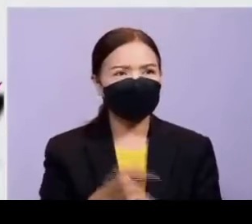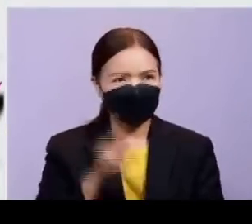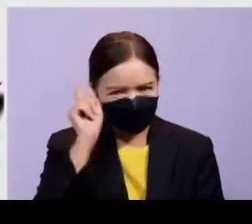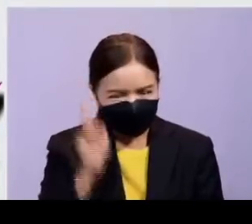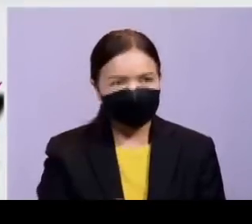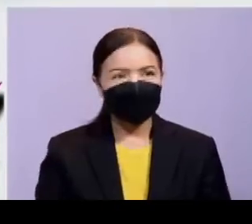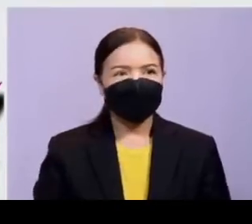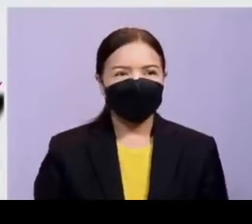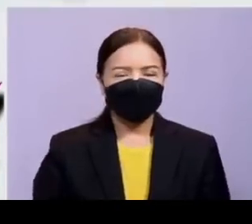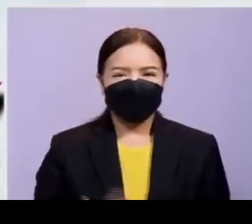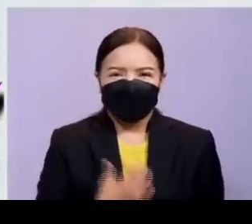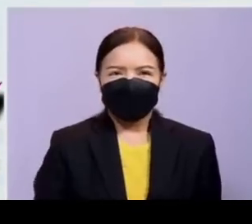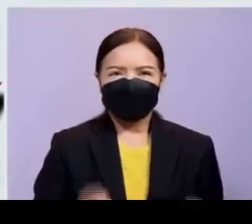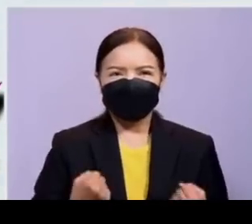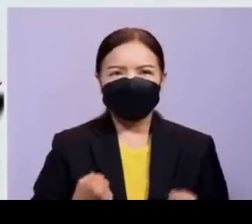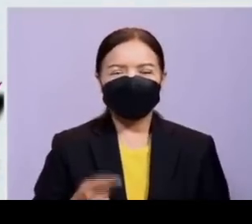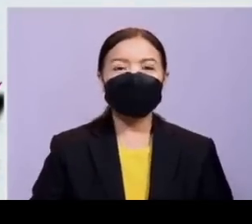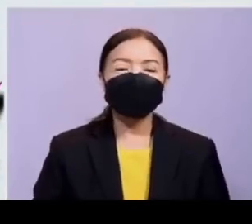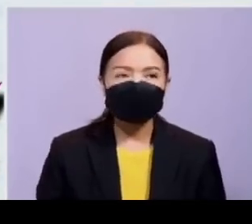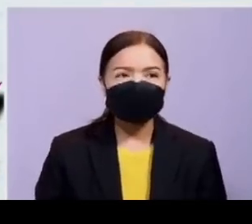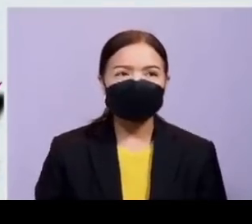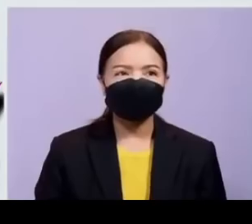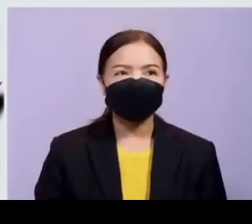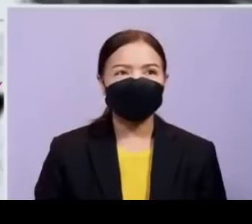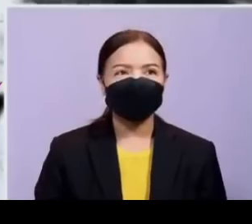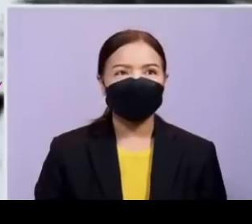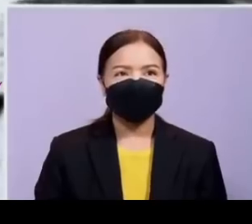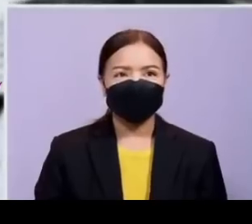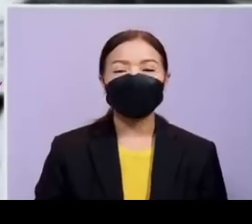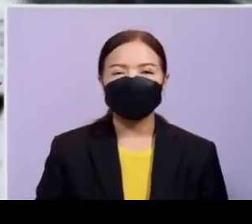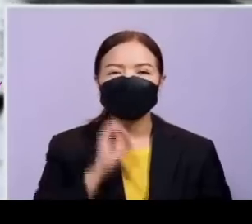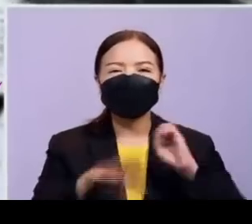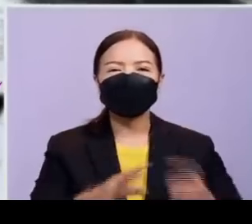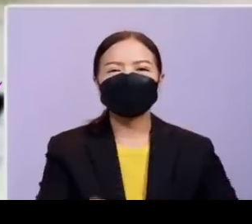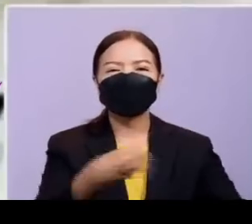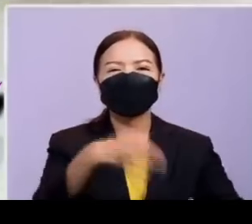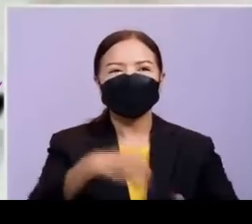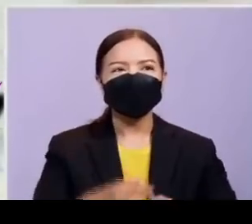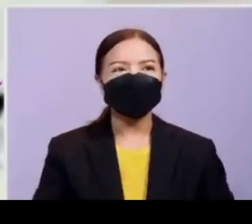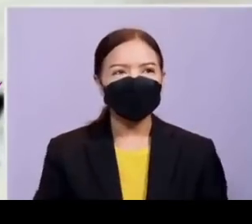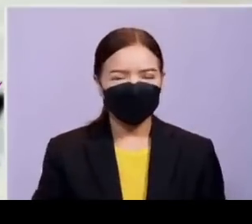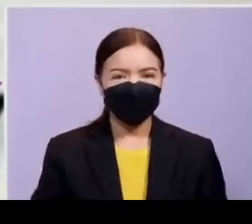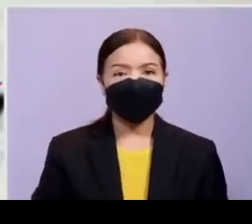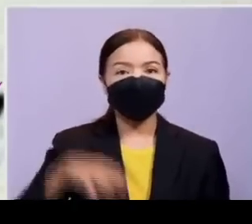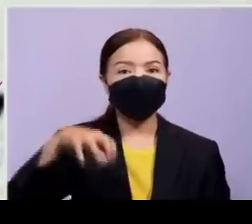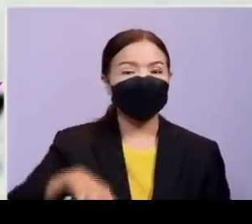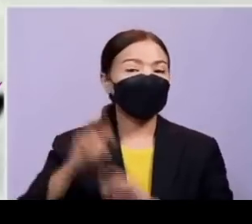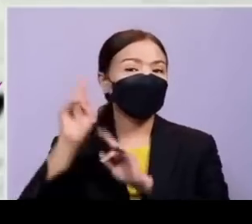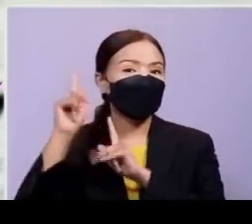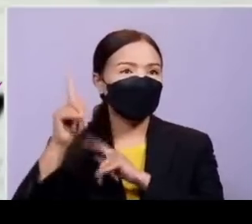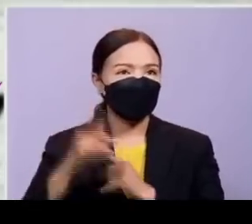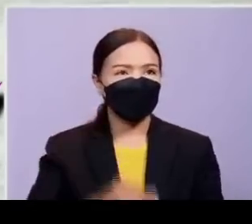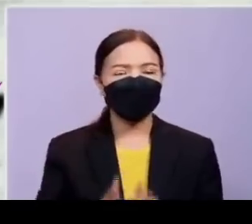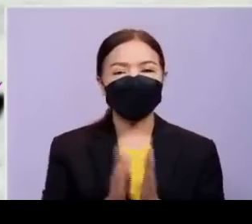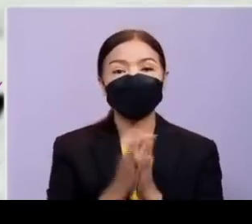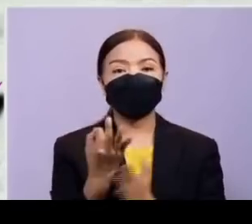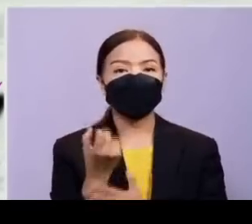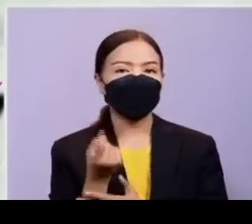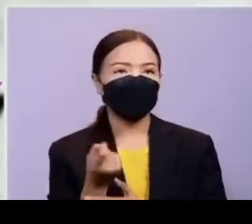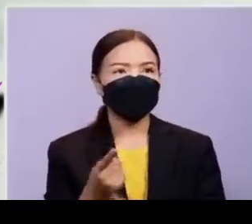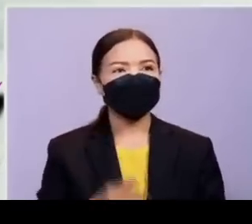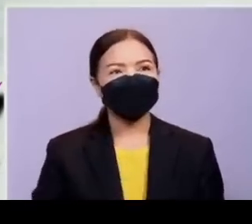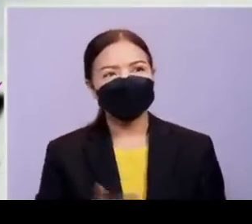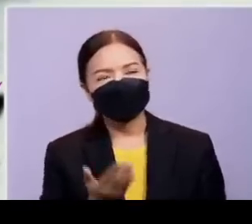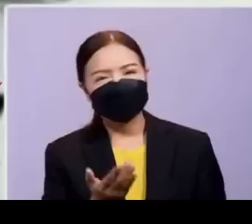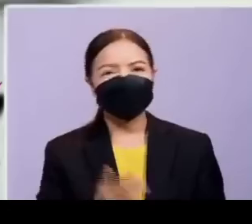ต้องวอร์มร่างกายจริง เมื่อเช้าผมดูที่ทางทีมงานแล้วก็มีสำนักข่าวบางข่าวเขาไลฟ์รายงานไประหว่